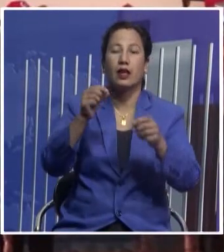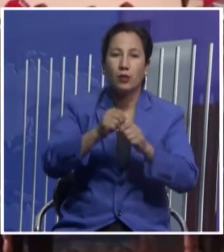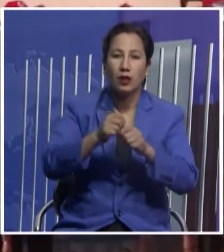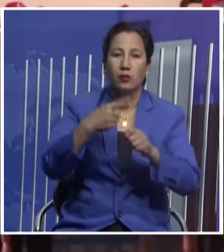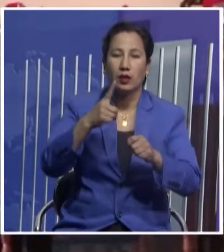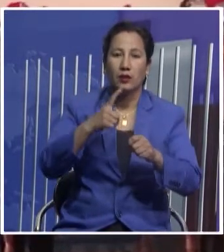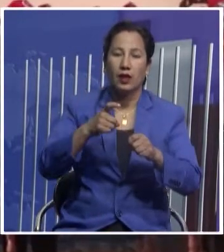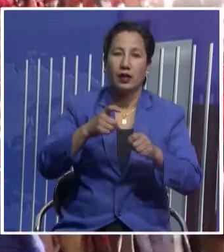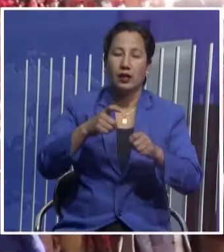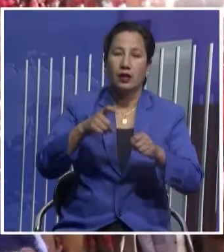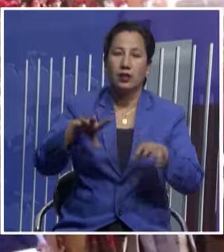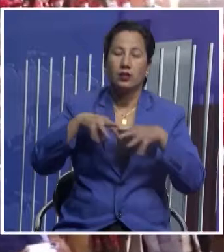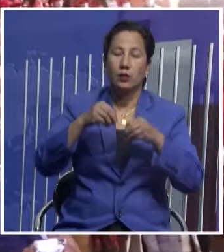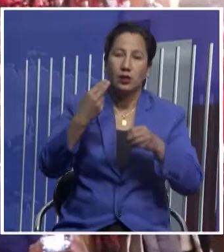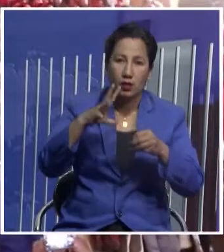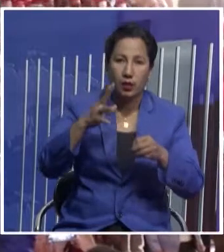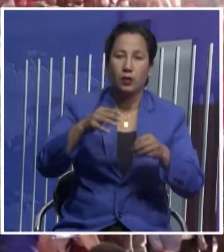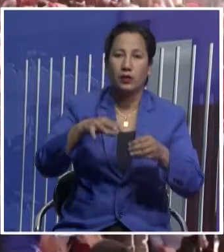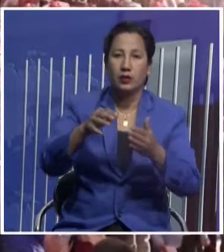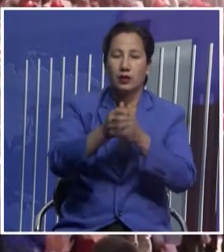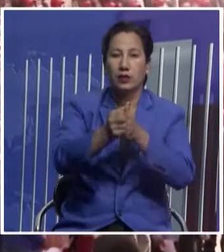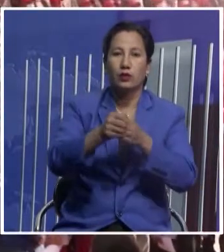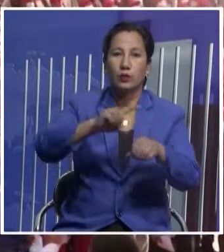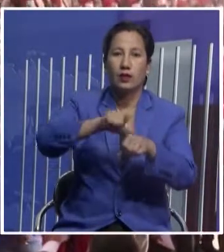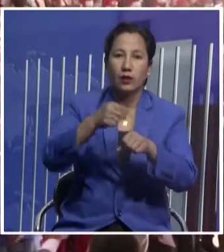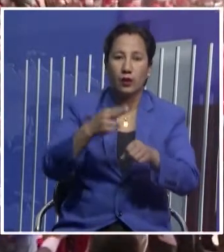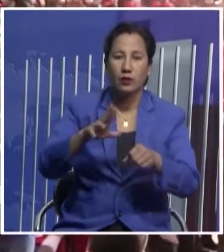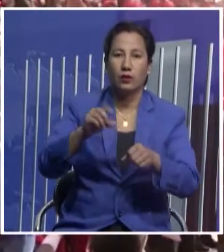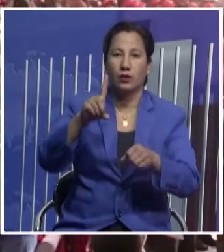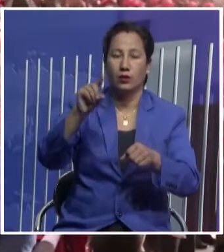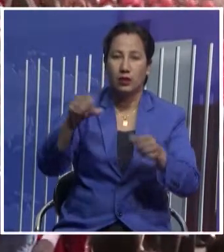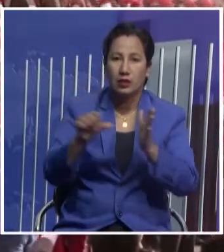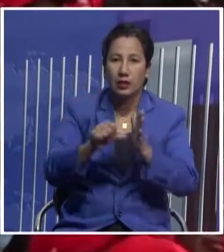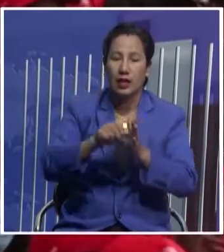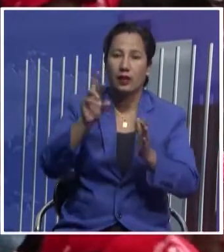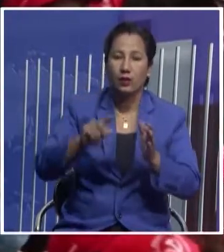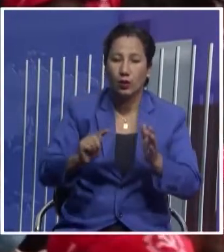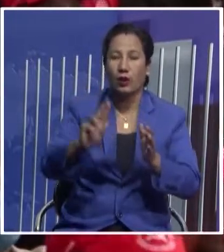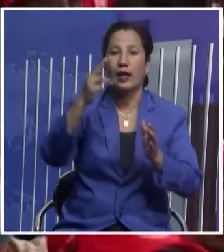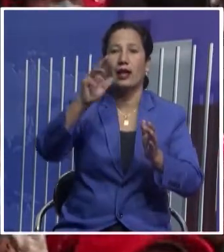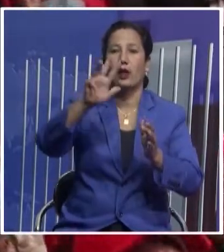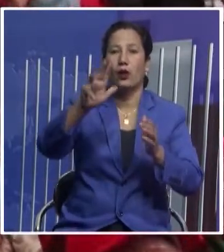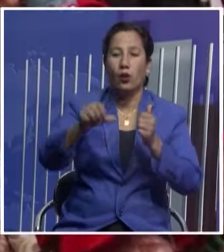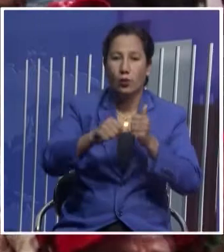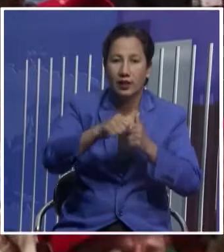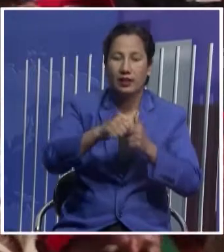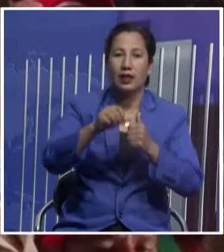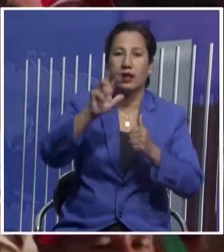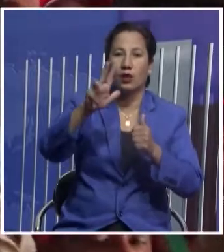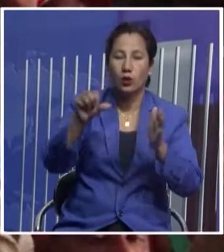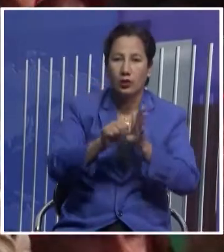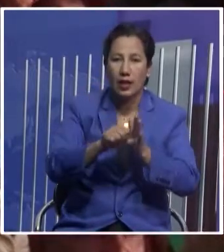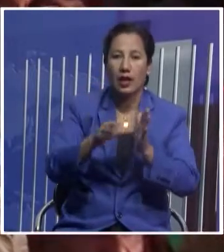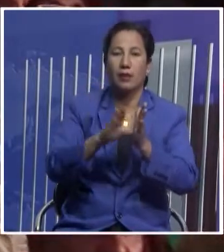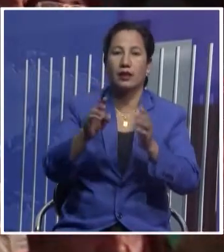सहमति नजुटेपछि नेतृत्व चयनमा ढिलाइ भएको हो 10 जिल्ला रहेको कर्णालीमा 9 पदाधिकारी 9 जिल्लाबाट